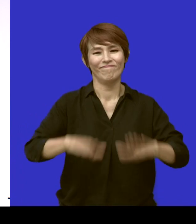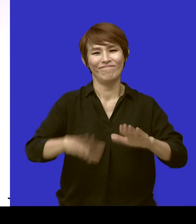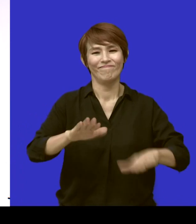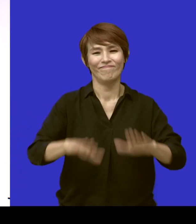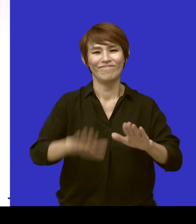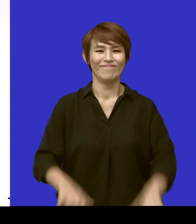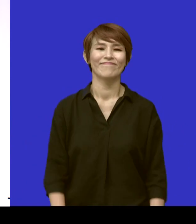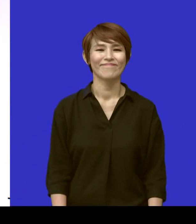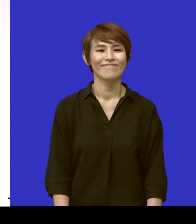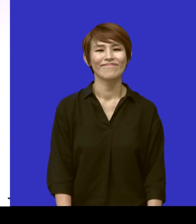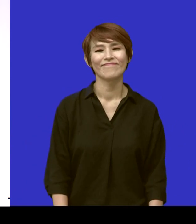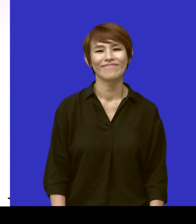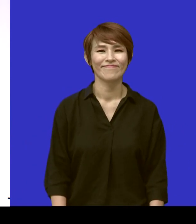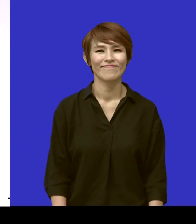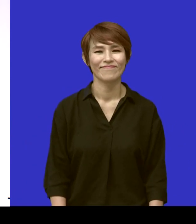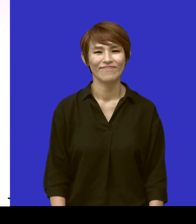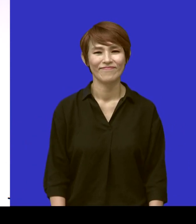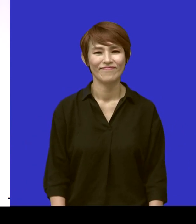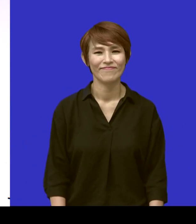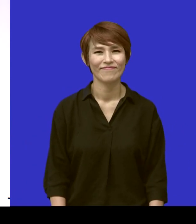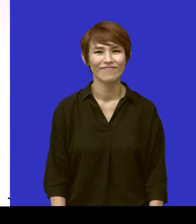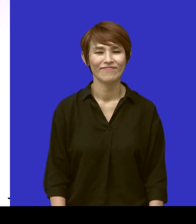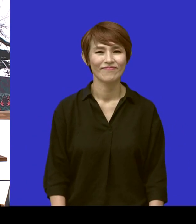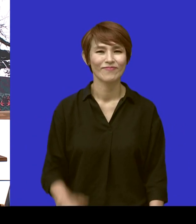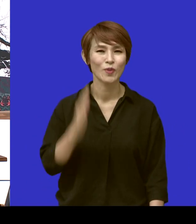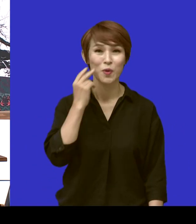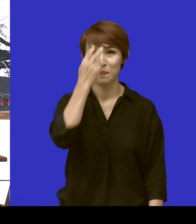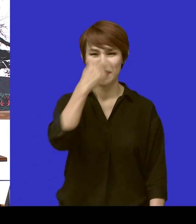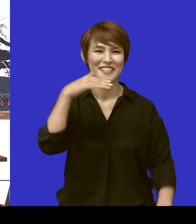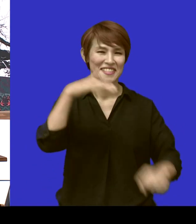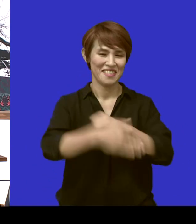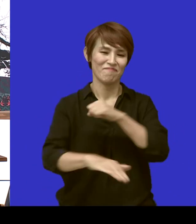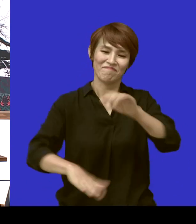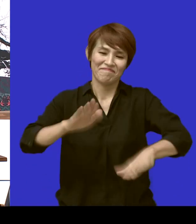농맹인들은 아. 이렇게 박수를 칩니다. 아.